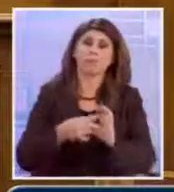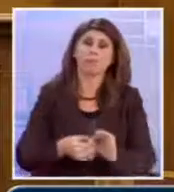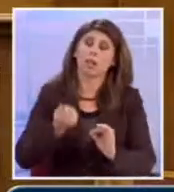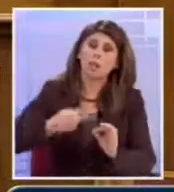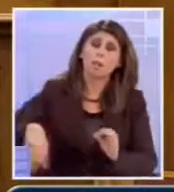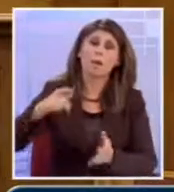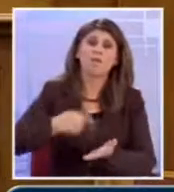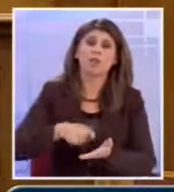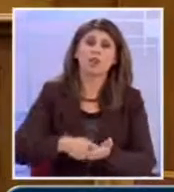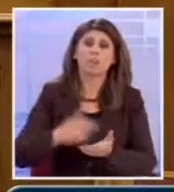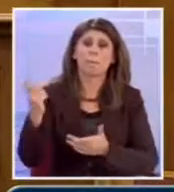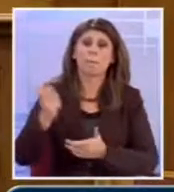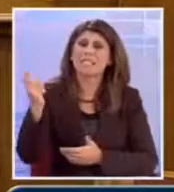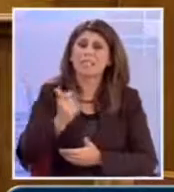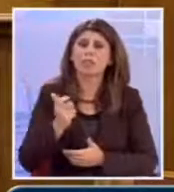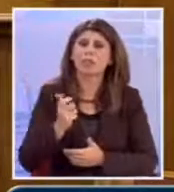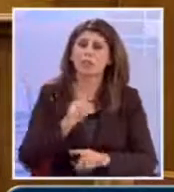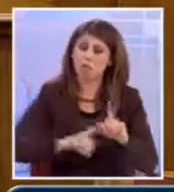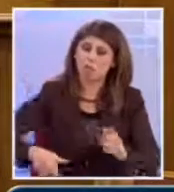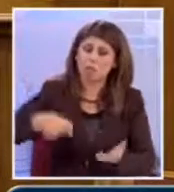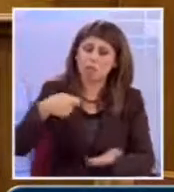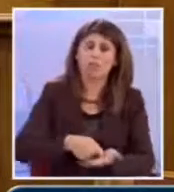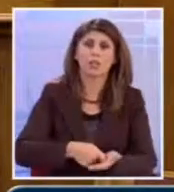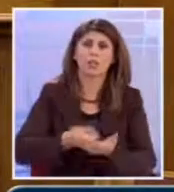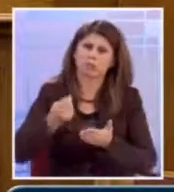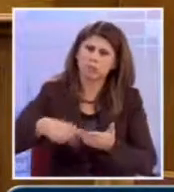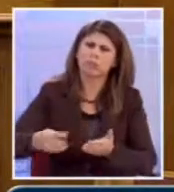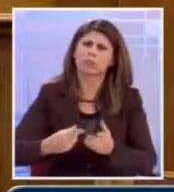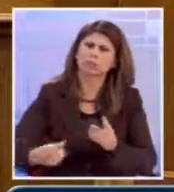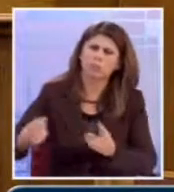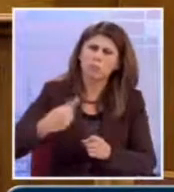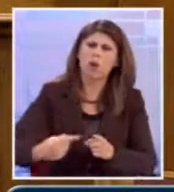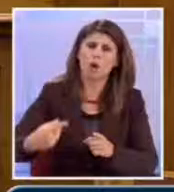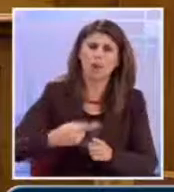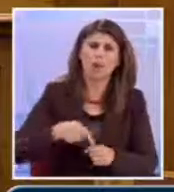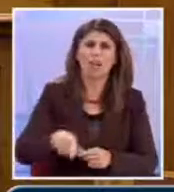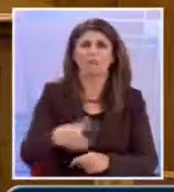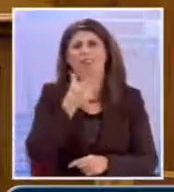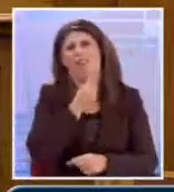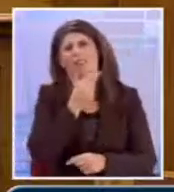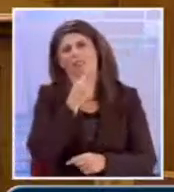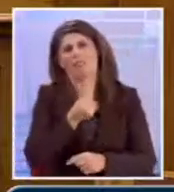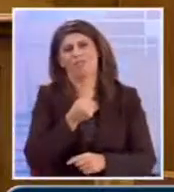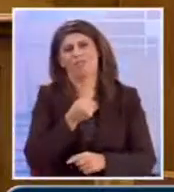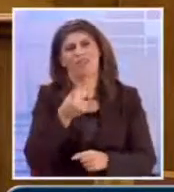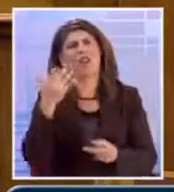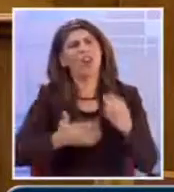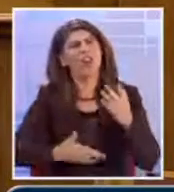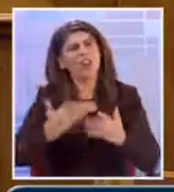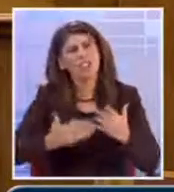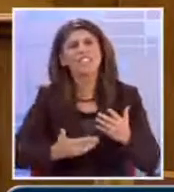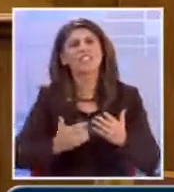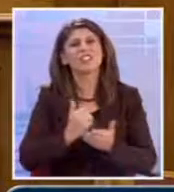των μισθωτών και των συνεπών φορολογουμένων. Αυτός είναι ο εύκολος, ο λογιστικός